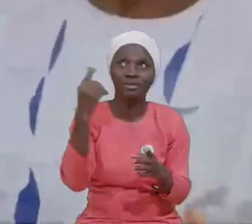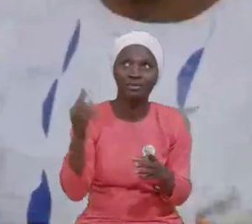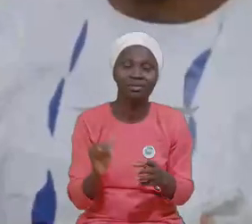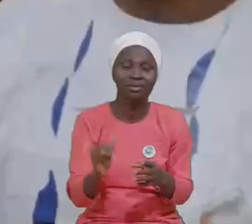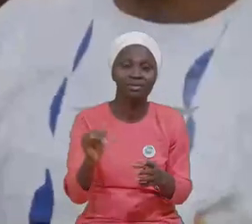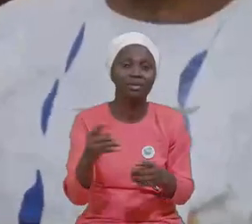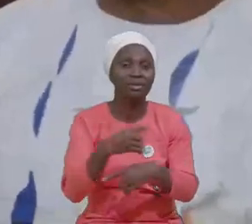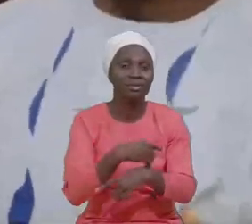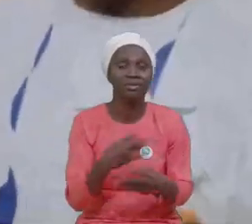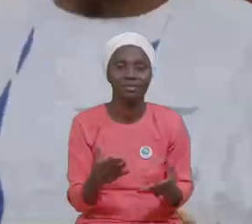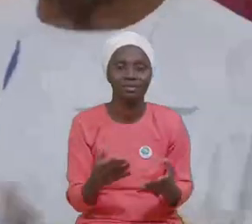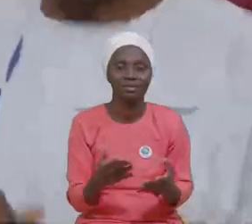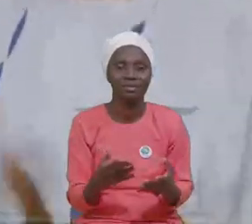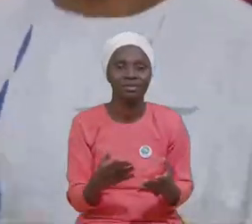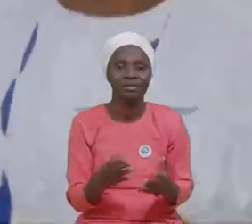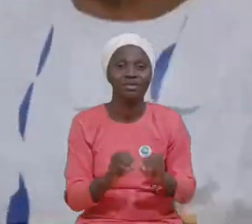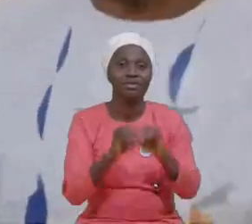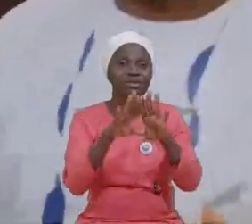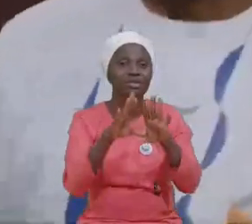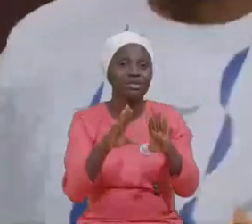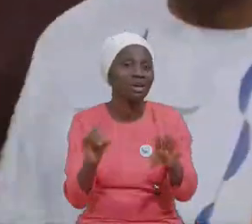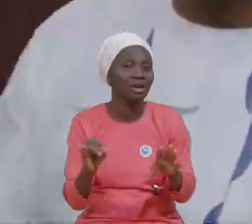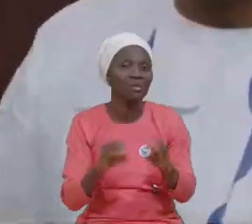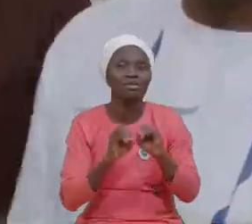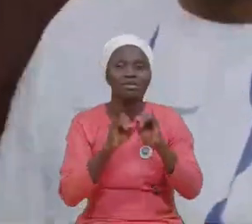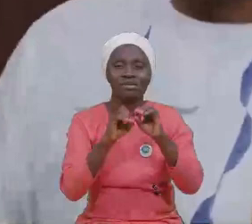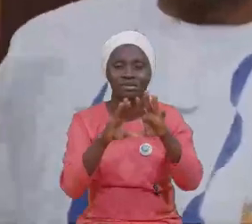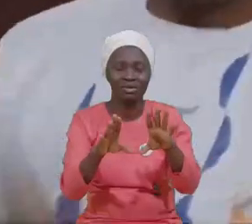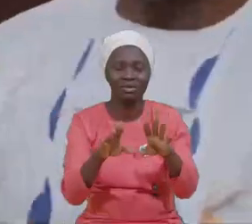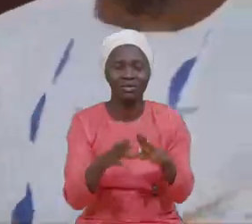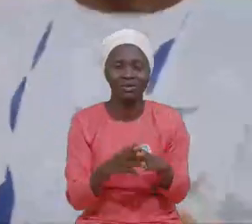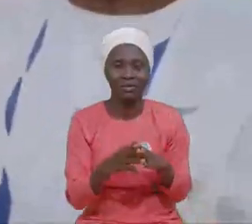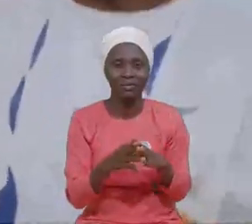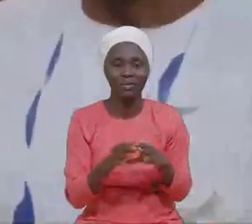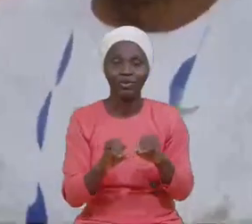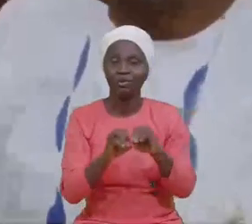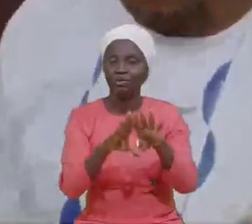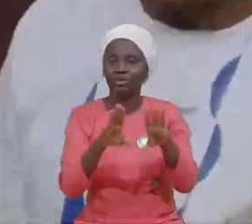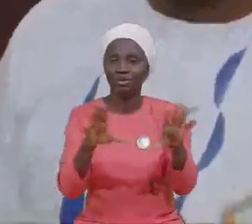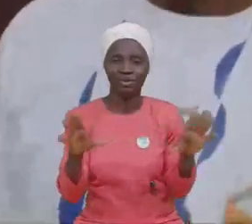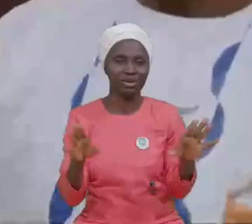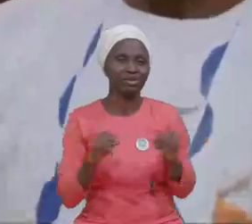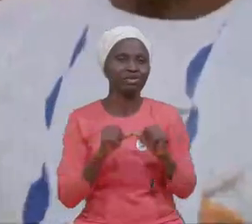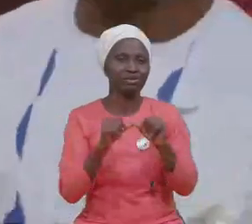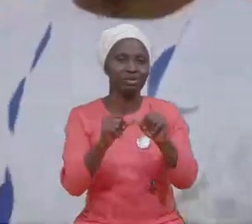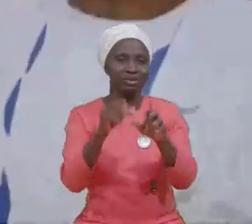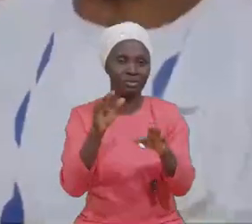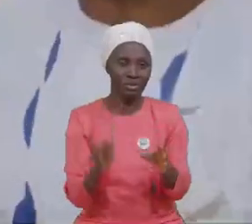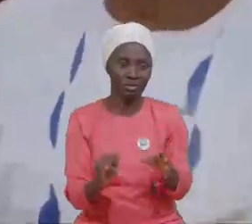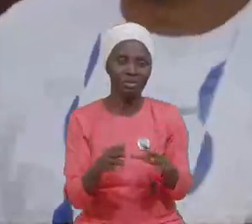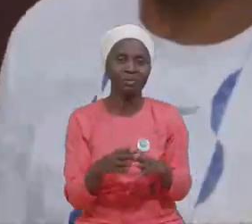On ne brille pas de façon intermittente. Brille jusqu'à l'éternité. Brille